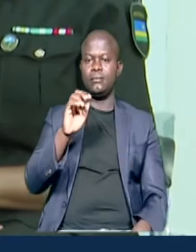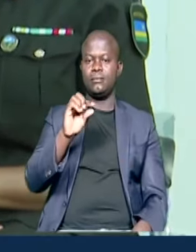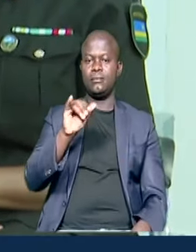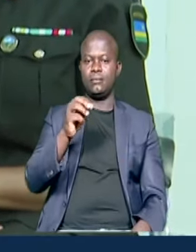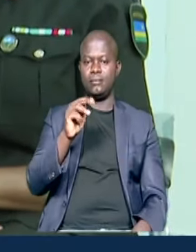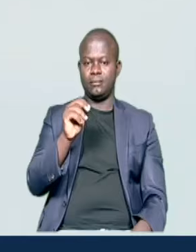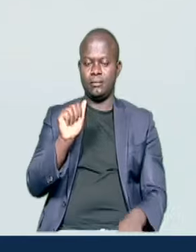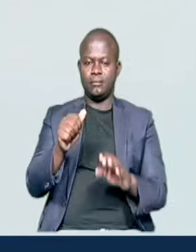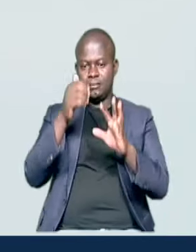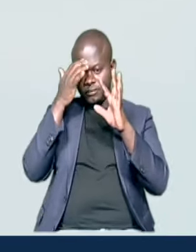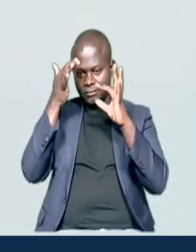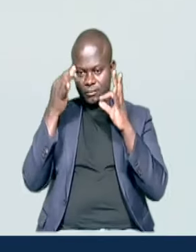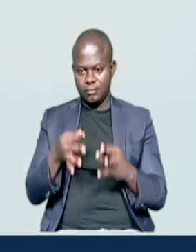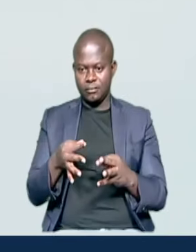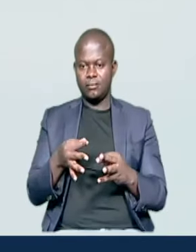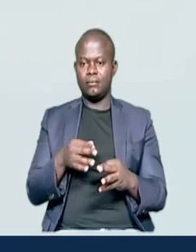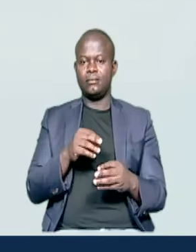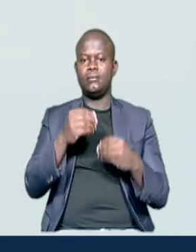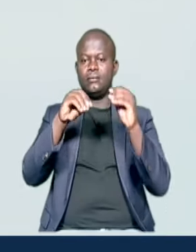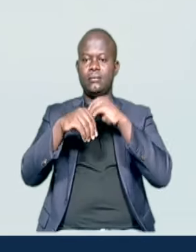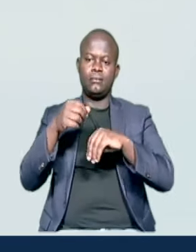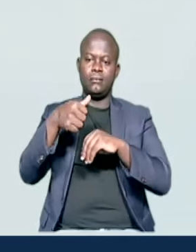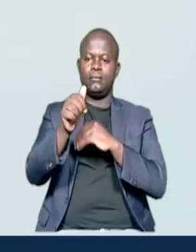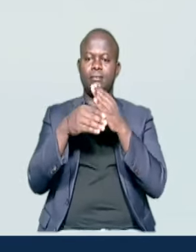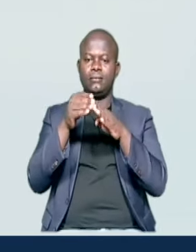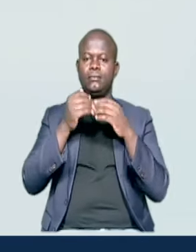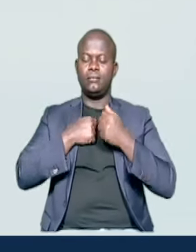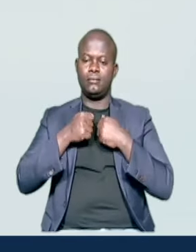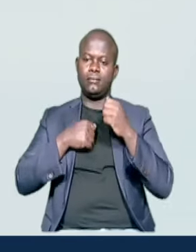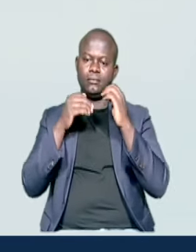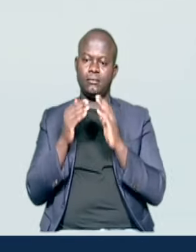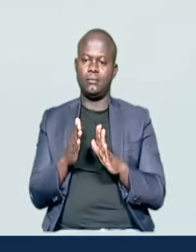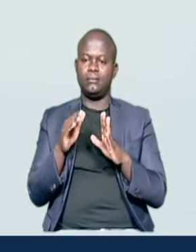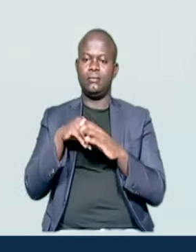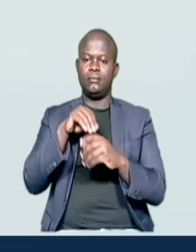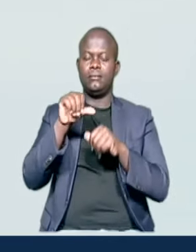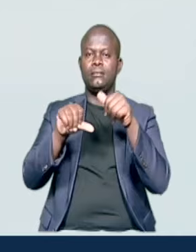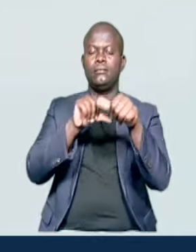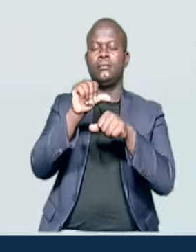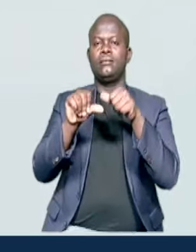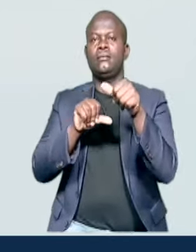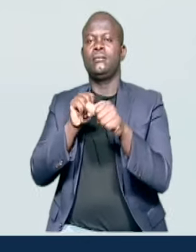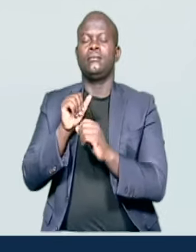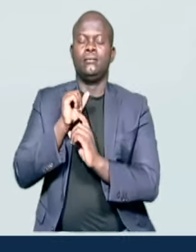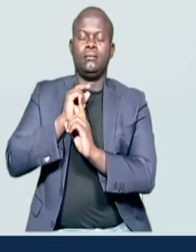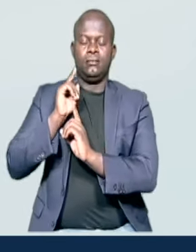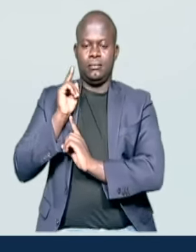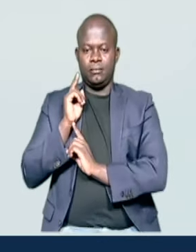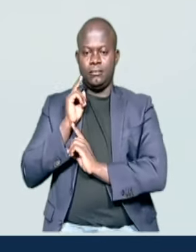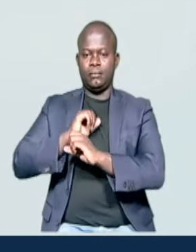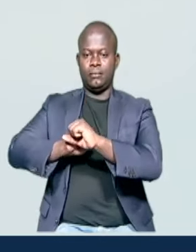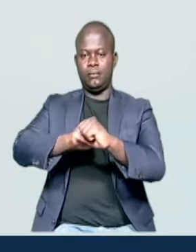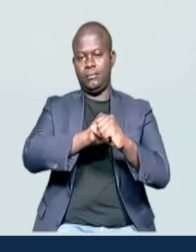kumwe wahisemo gutanga umusanzu we mu kubaka u Rwanda mu bijyanye n'ubusugire mu kurinda